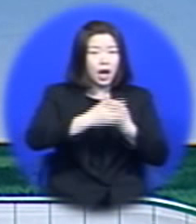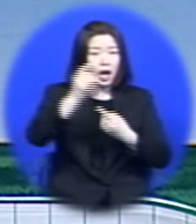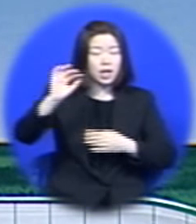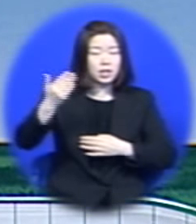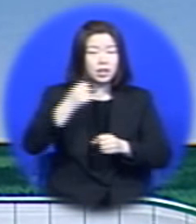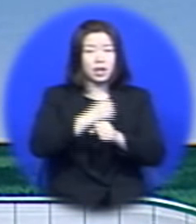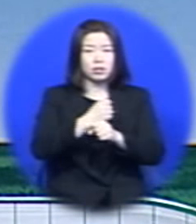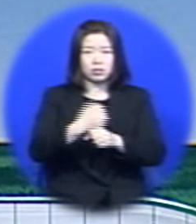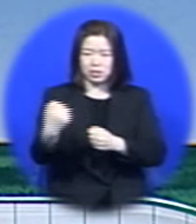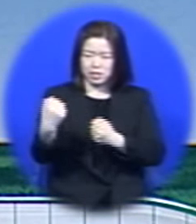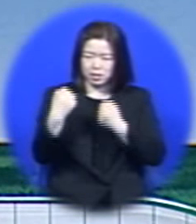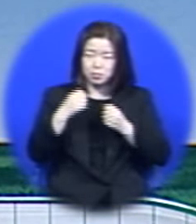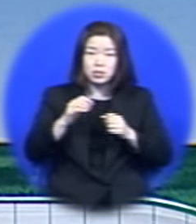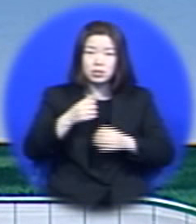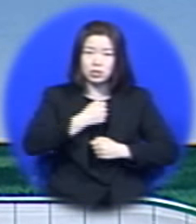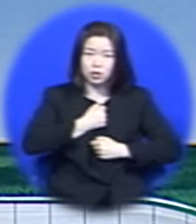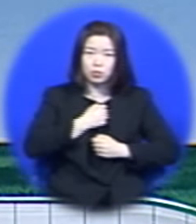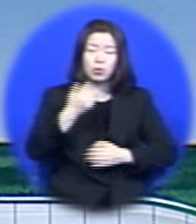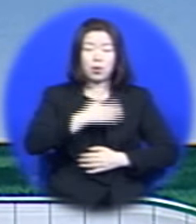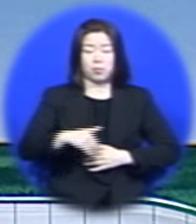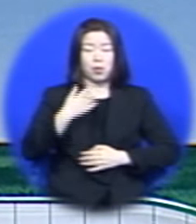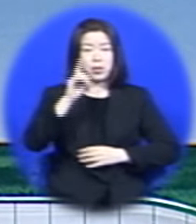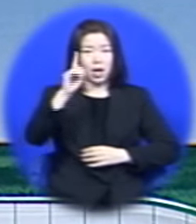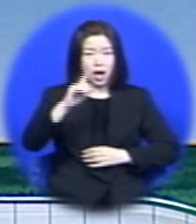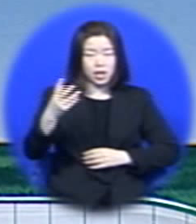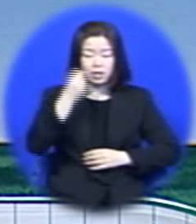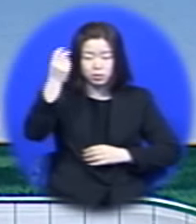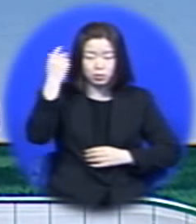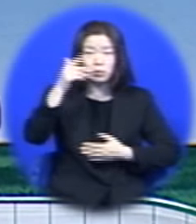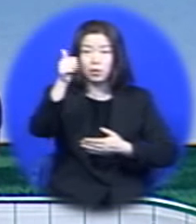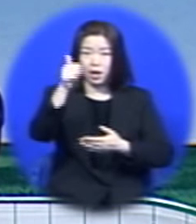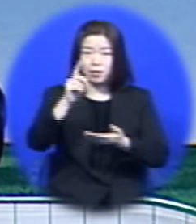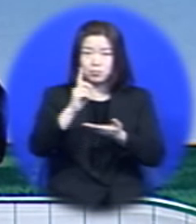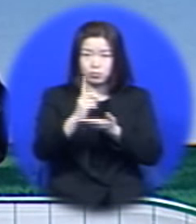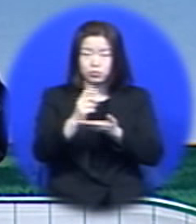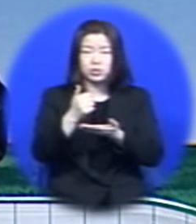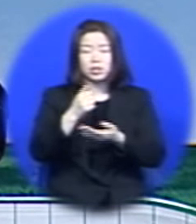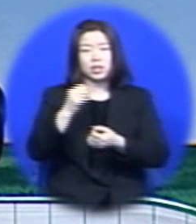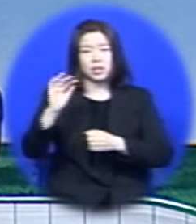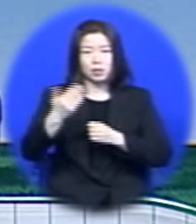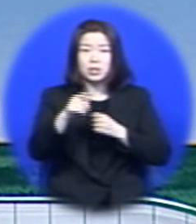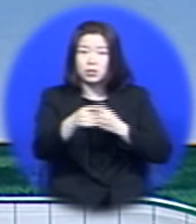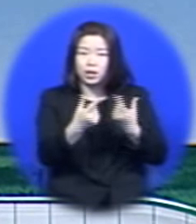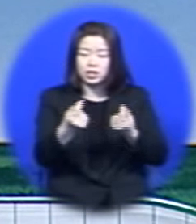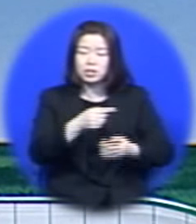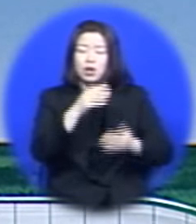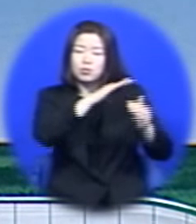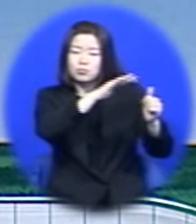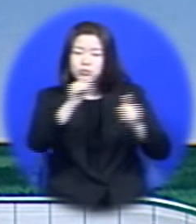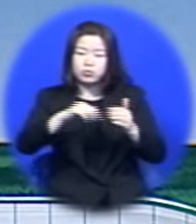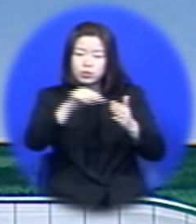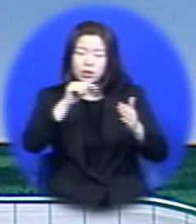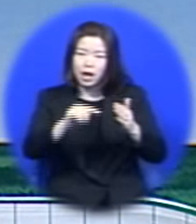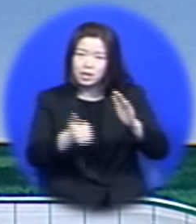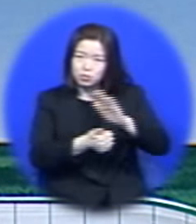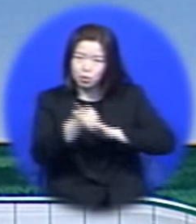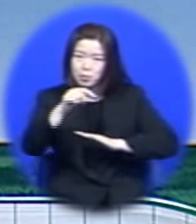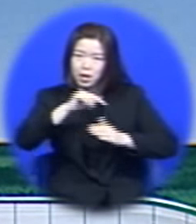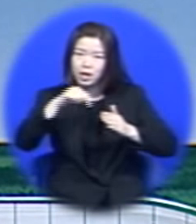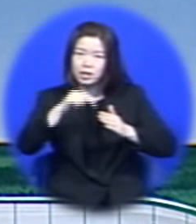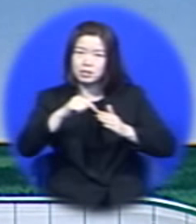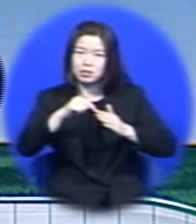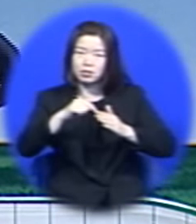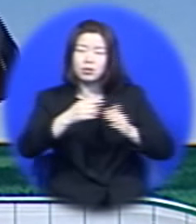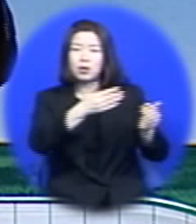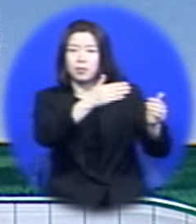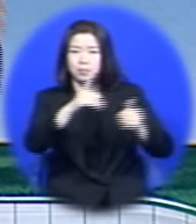몸이 하나요 성령도 한 분이시니 이와 같이 너희가 부르심의 한 소망 안에서 부르심을 받았느니라.